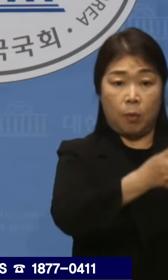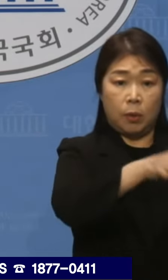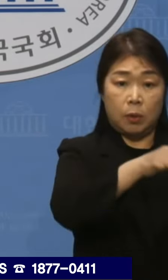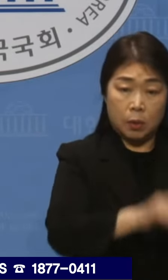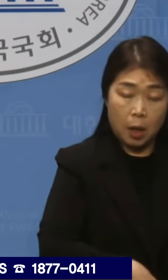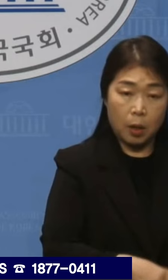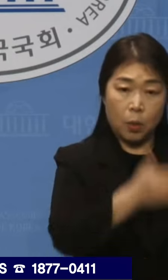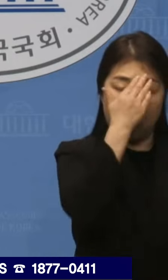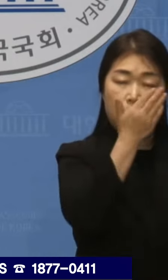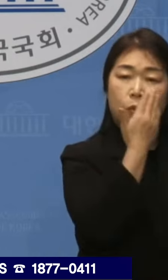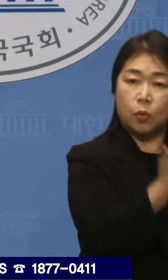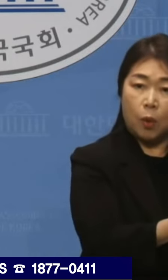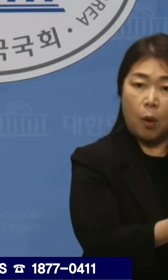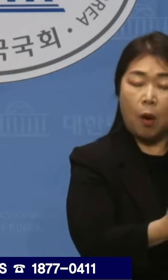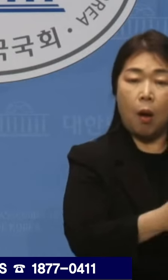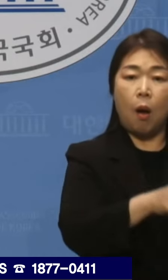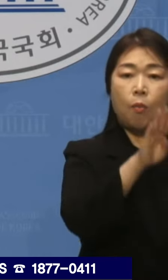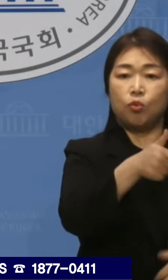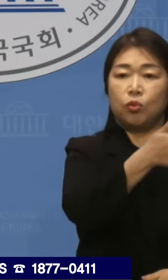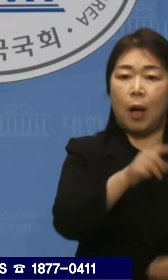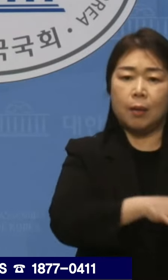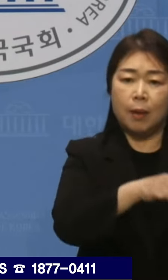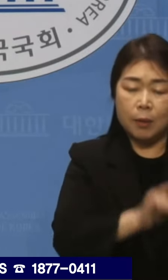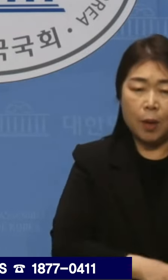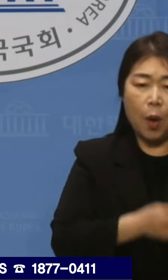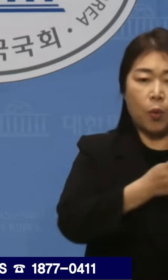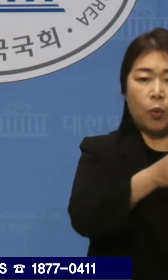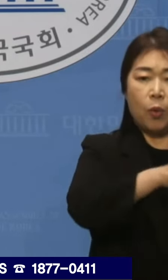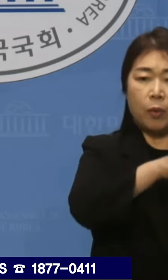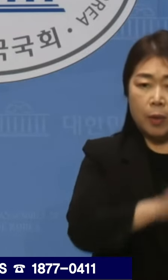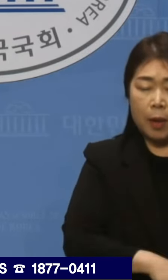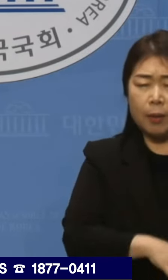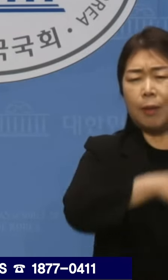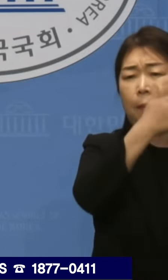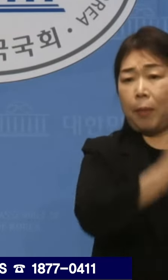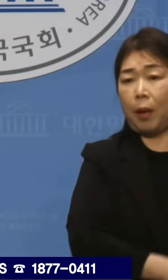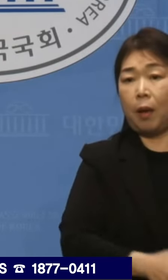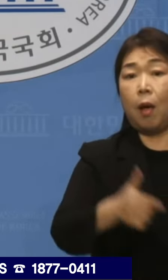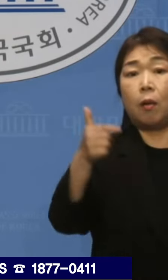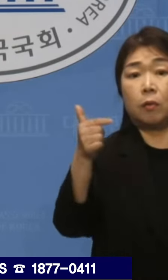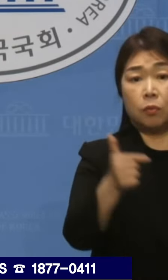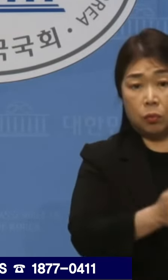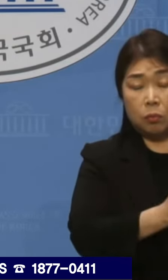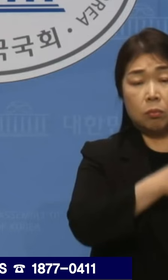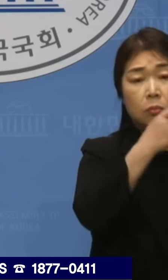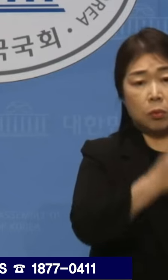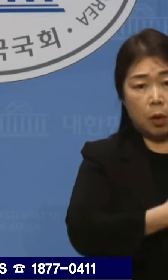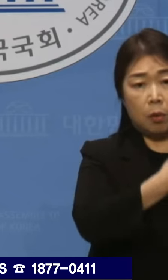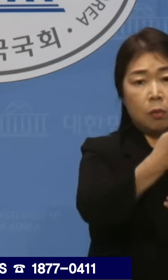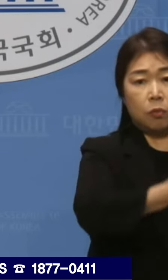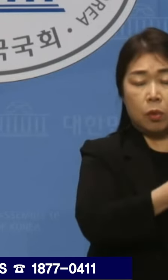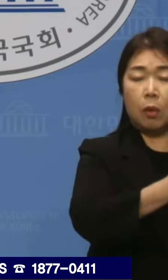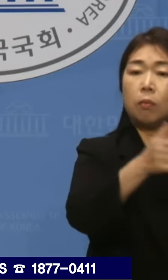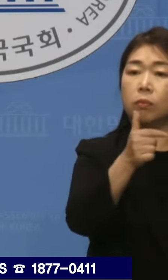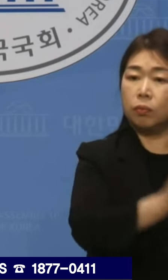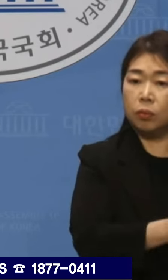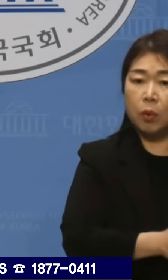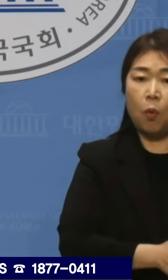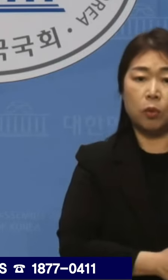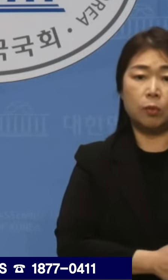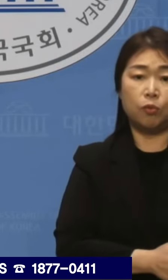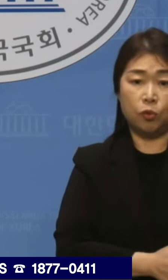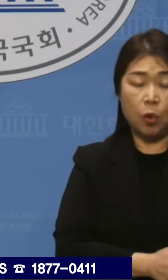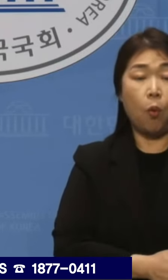양도소득세, 부가가치세, 교통, 에너지, 환경세 등의 수입이 감소하며 지난해 56조의 세수